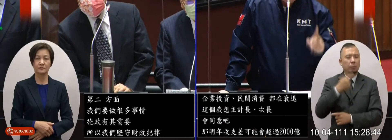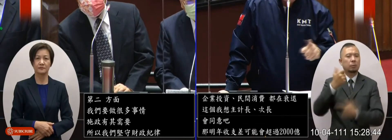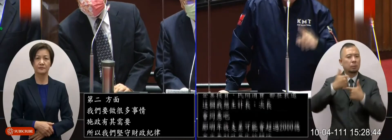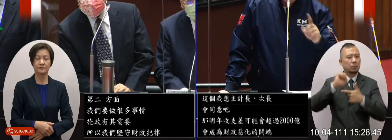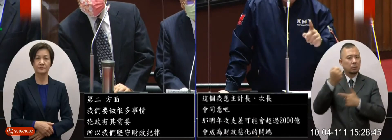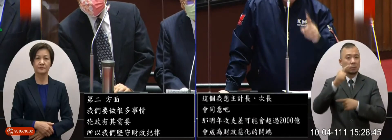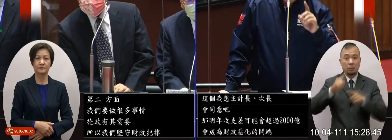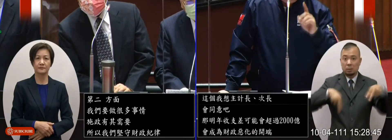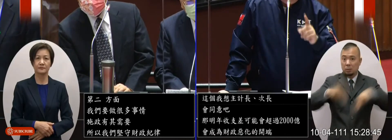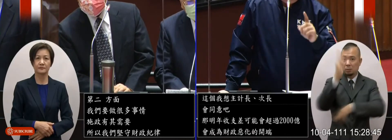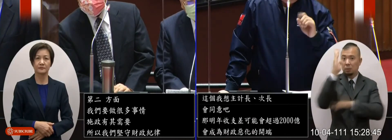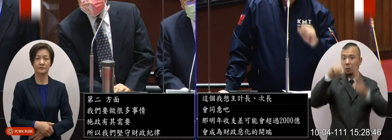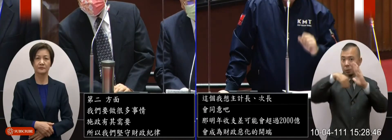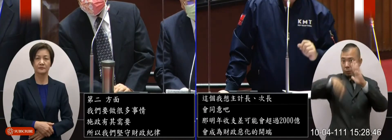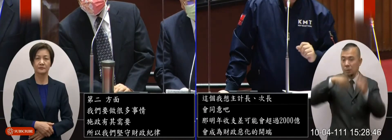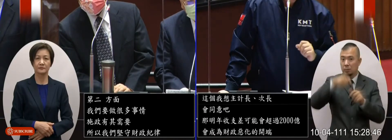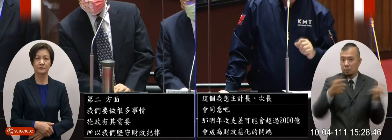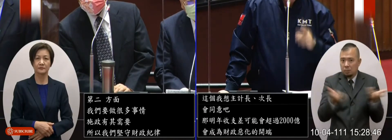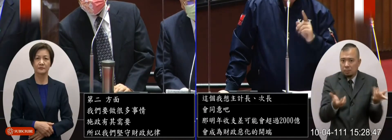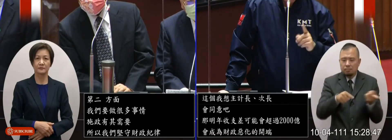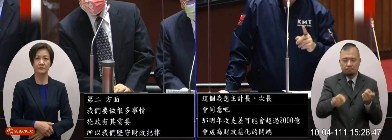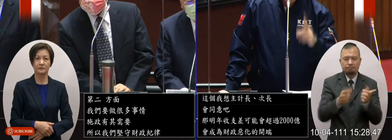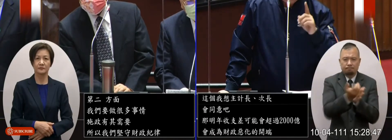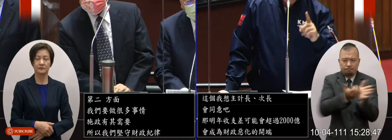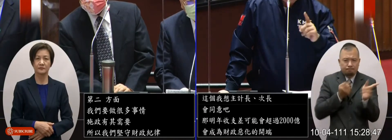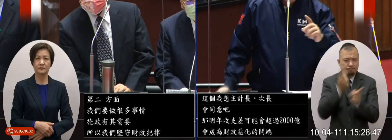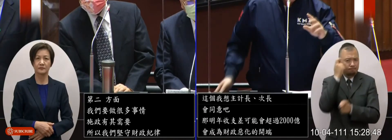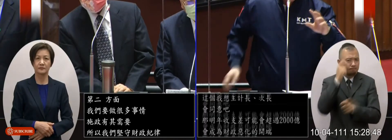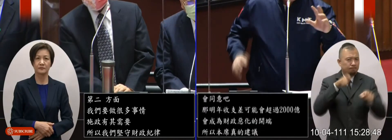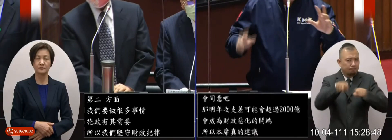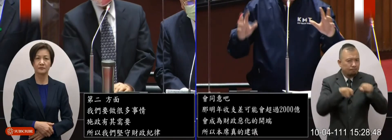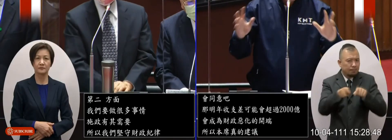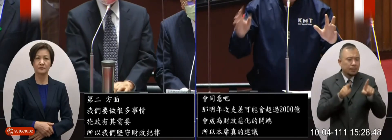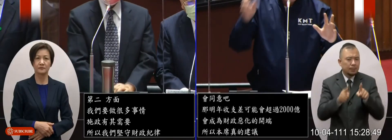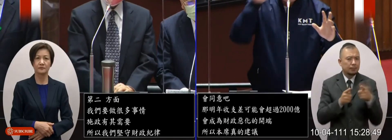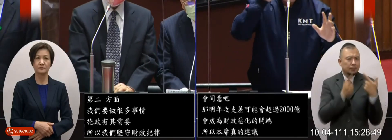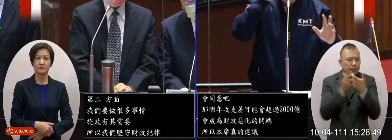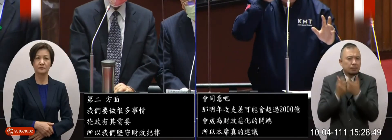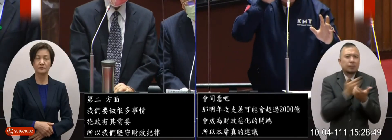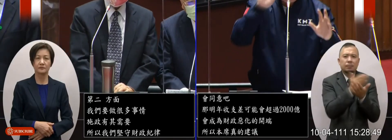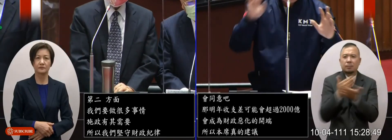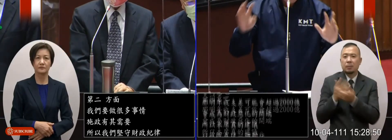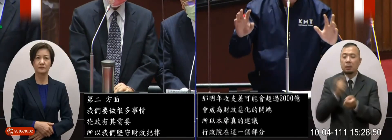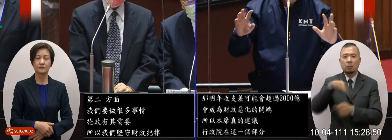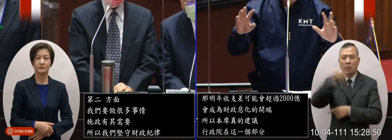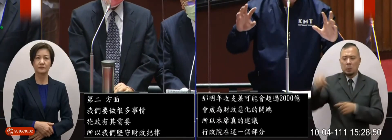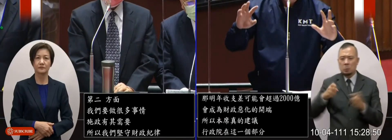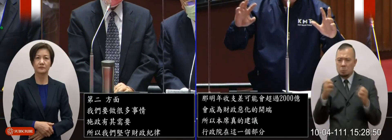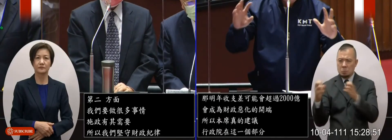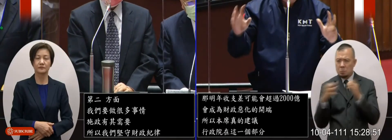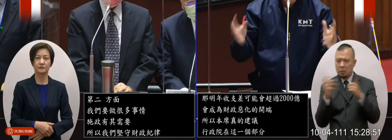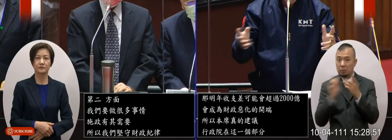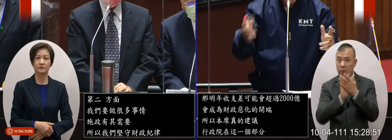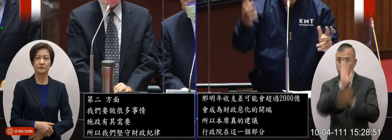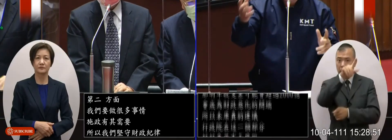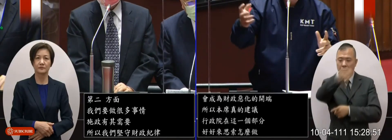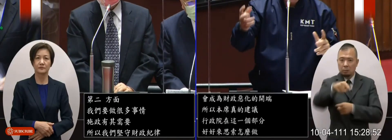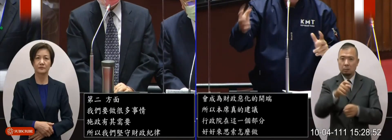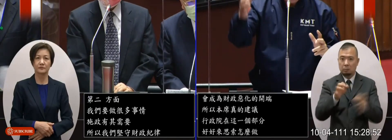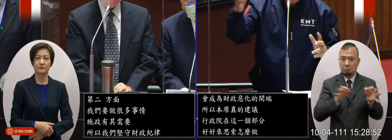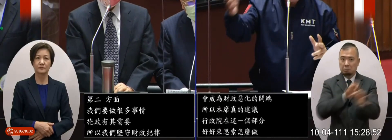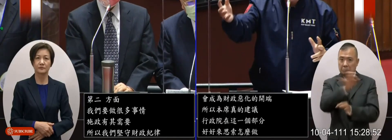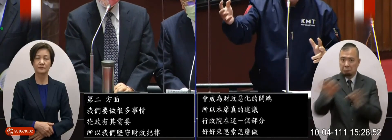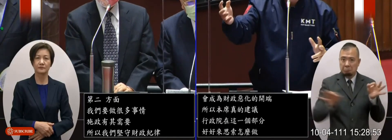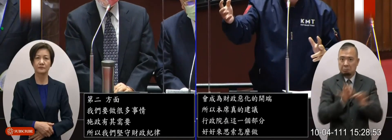这一个部分好好的来思索怎么做，因为大家都在讲接下来很可能景气会反转，你想想